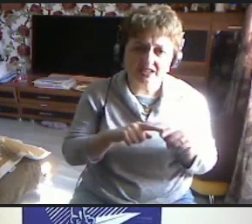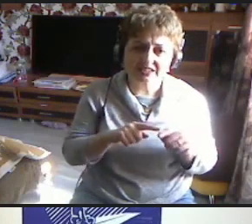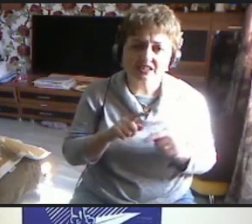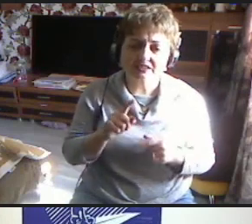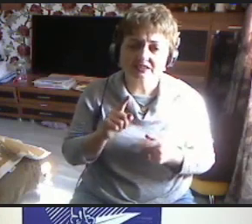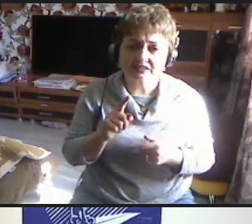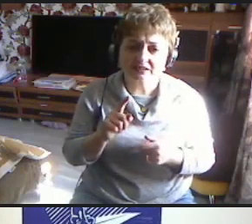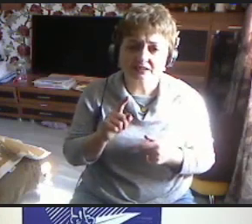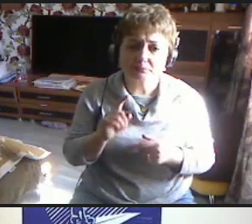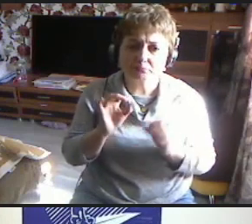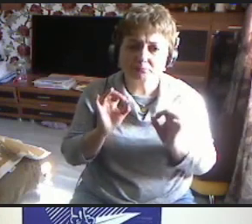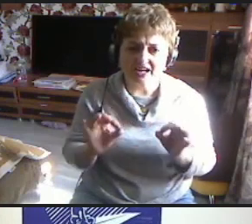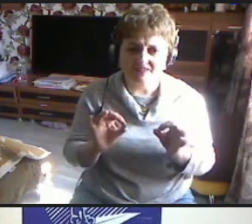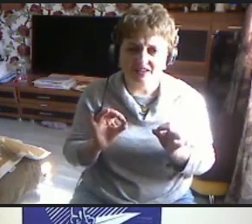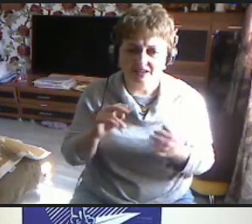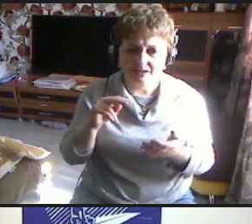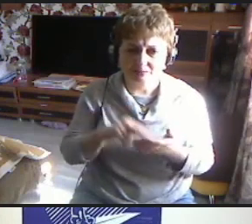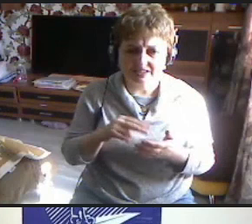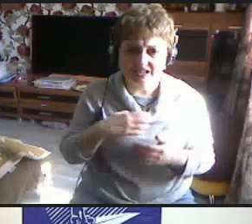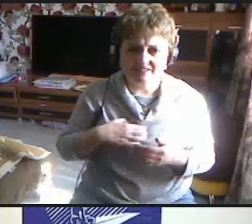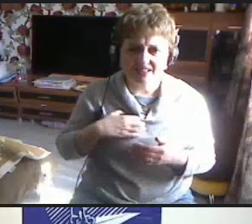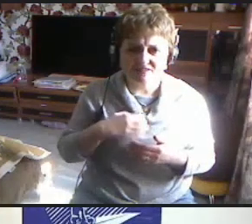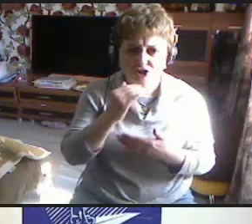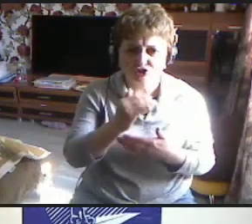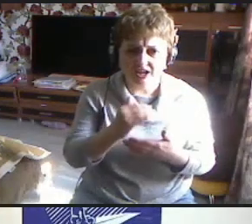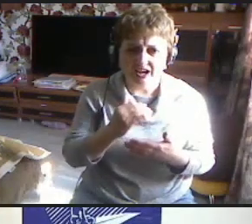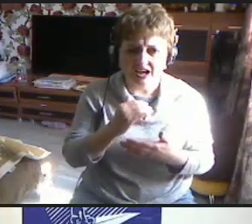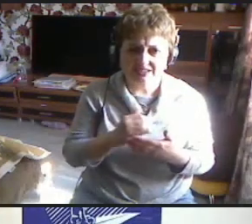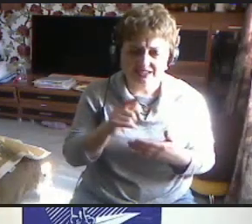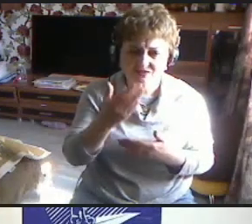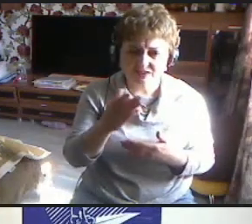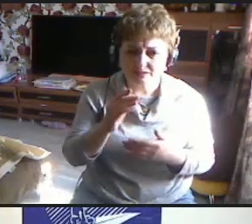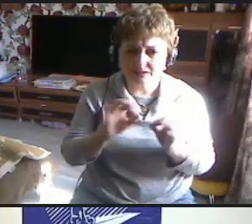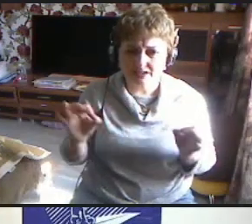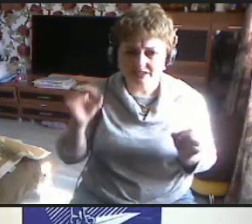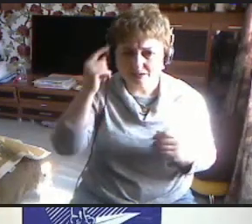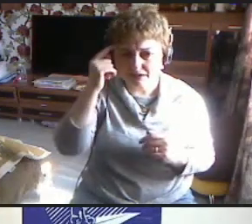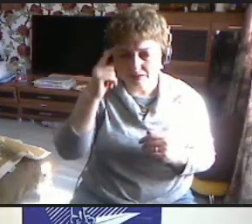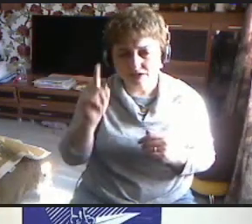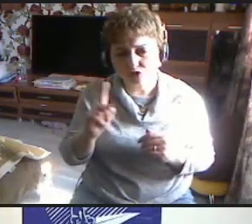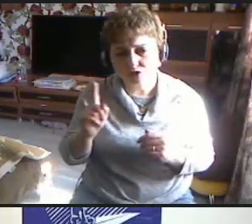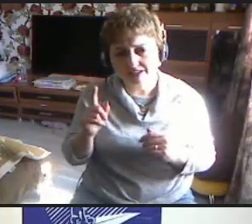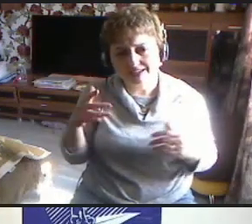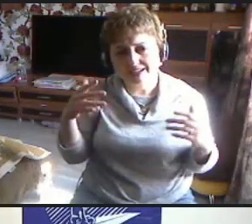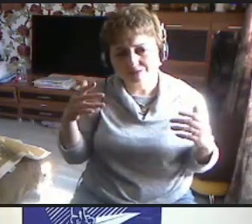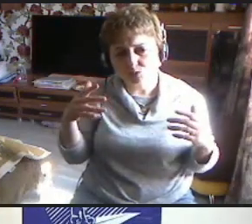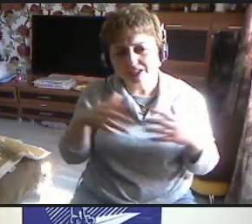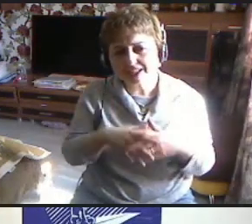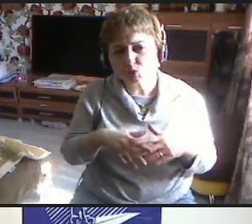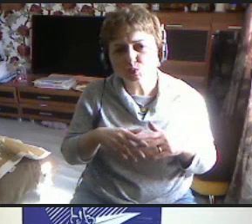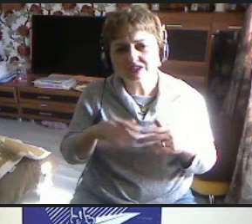правильно расставляла акценты. Вы прекрасно понимаете, что инклюзия, должны